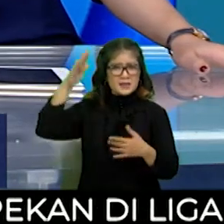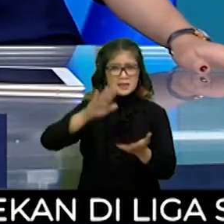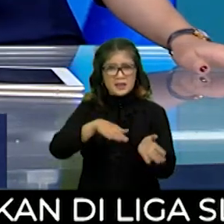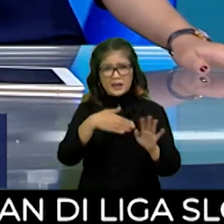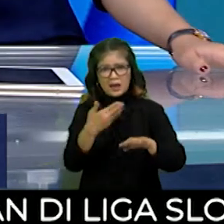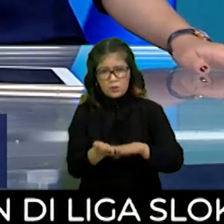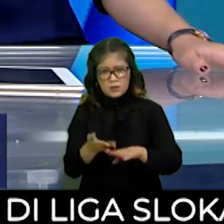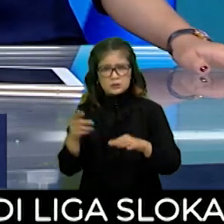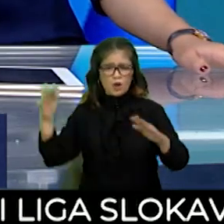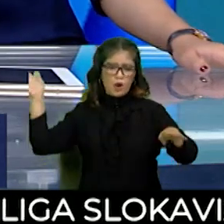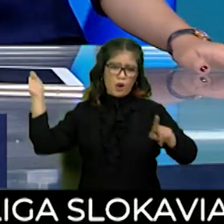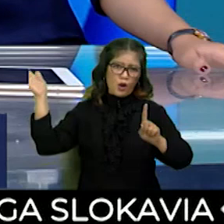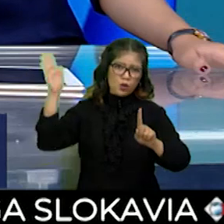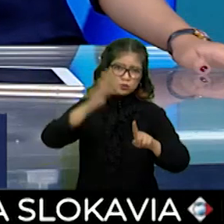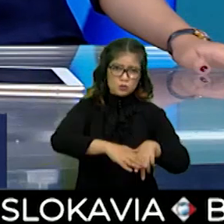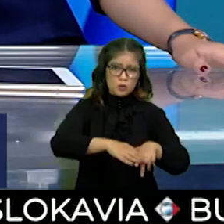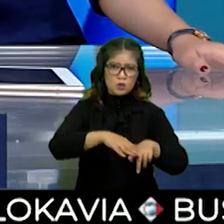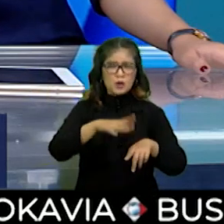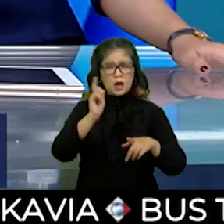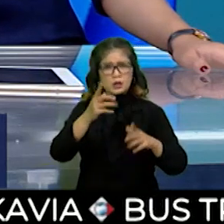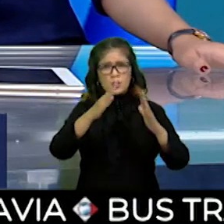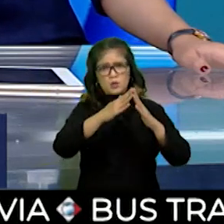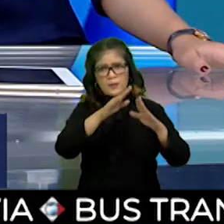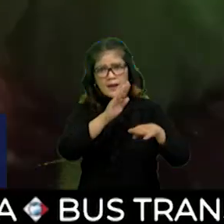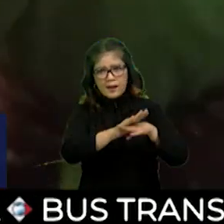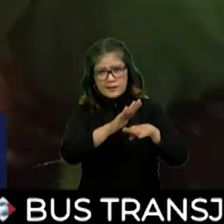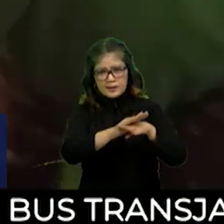juga menghancurkan rumah dan satu rumah adat.